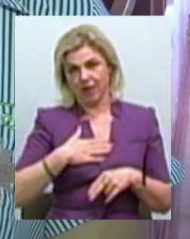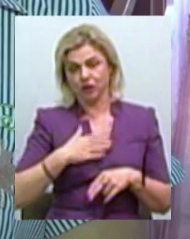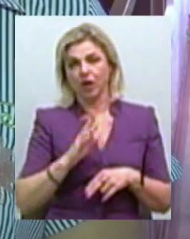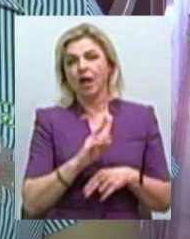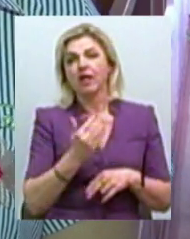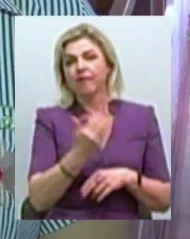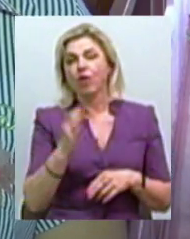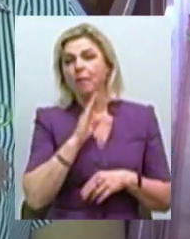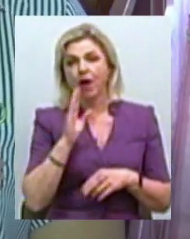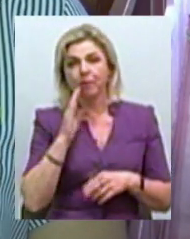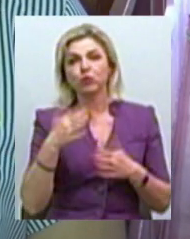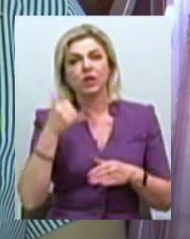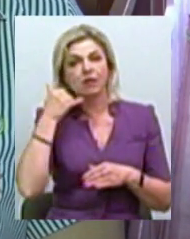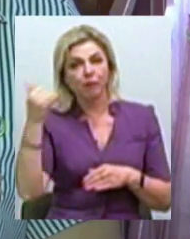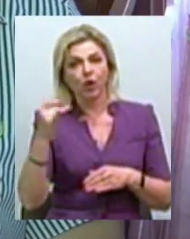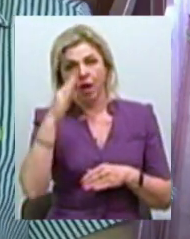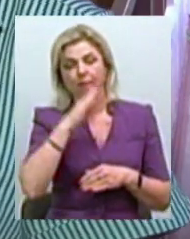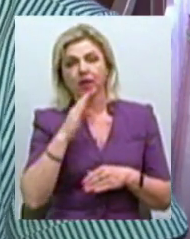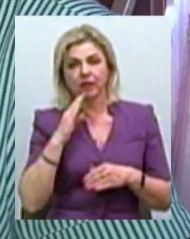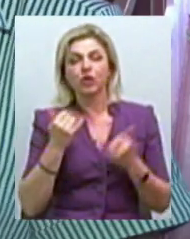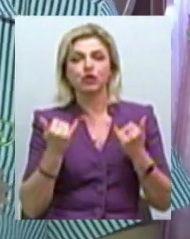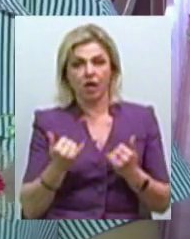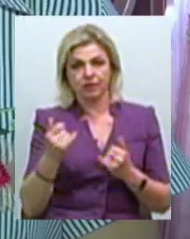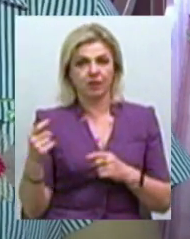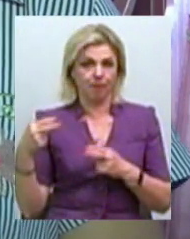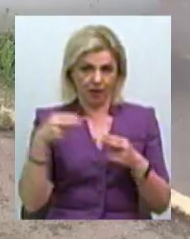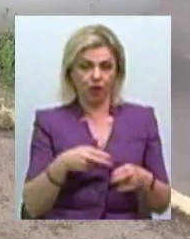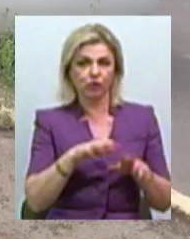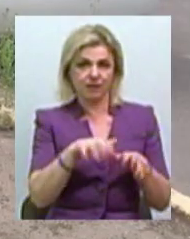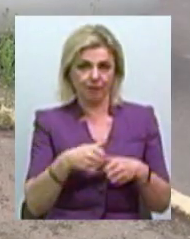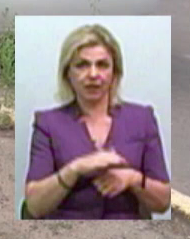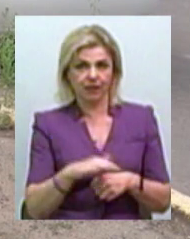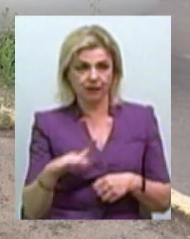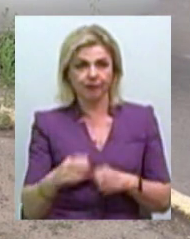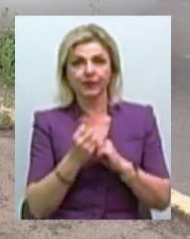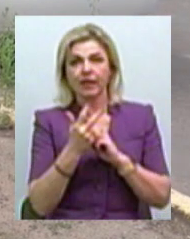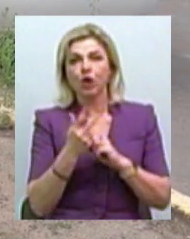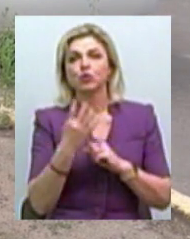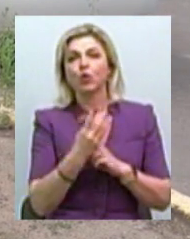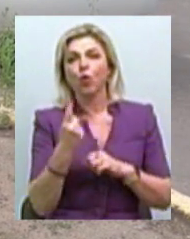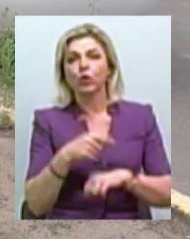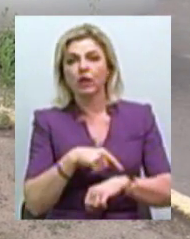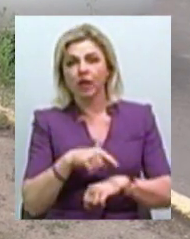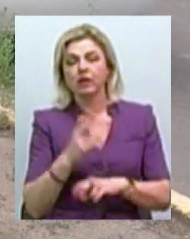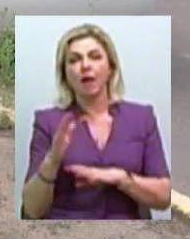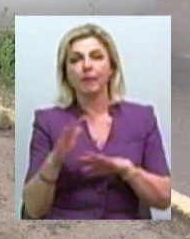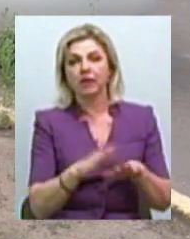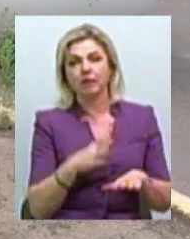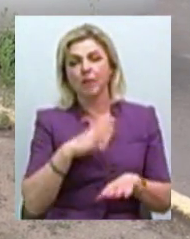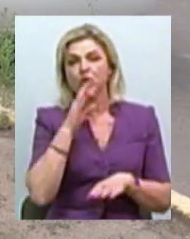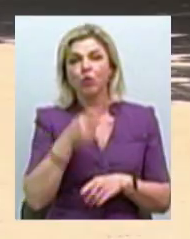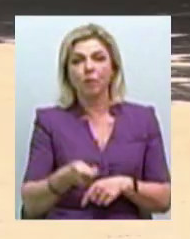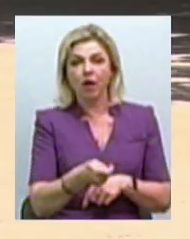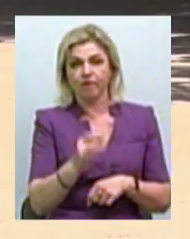матусі вже зателефонували, і батьки зараз приїдуть, татусі, і заберуть дітей. О 13:41 на місце приїхали кінологи та